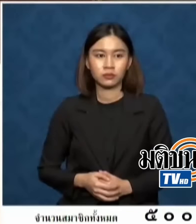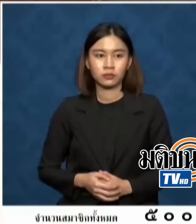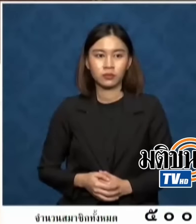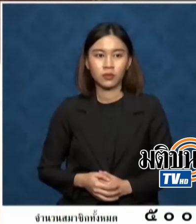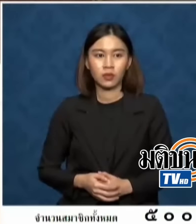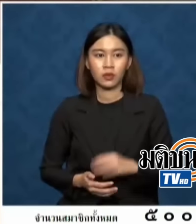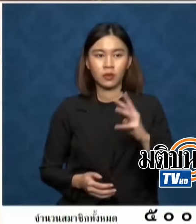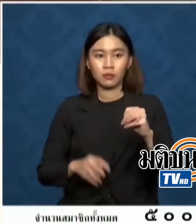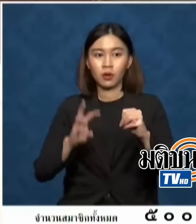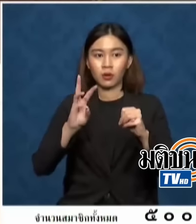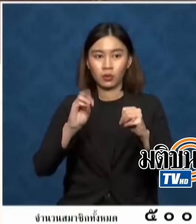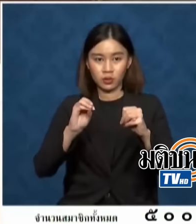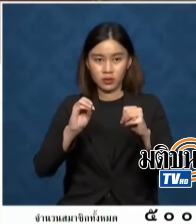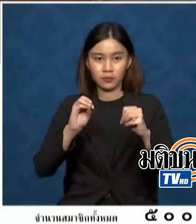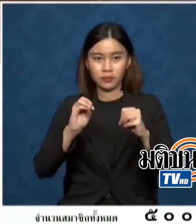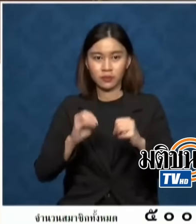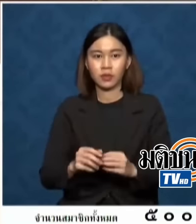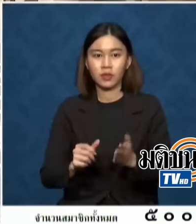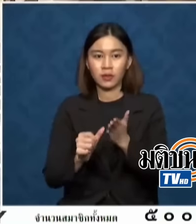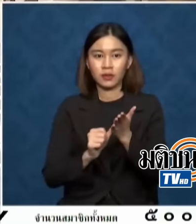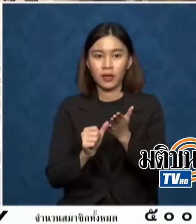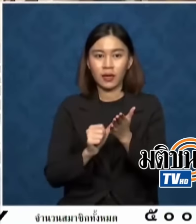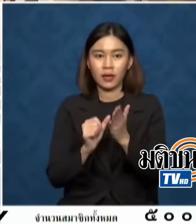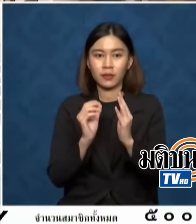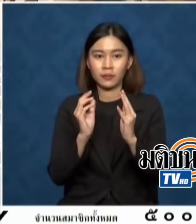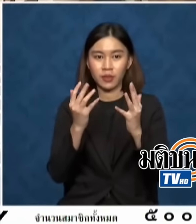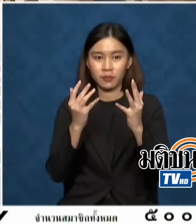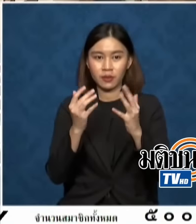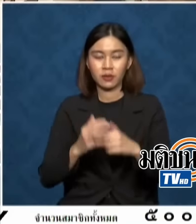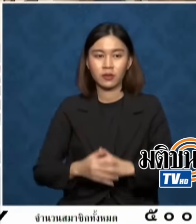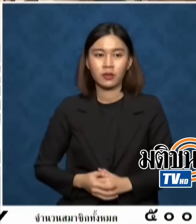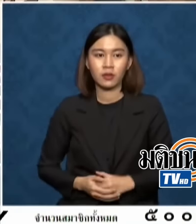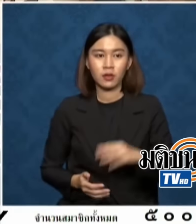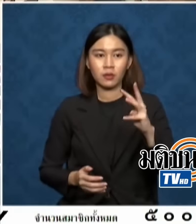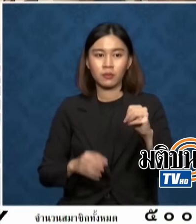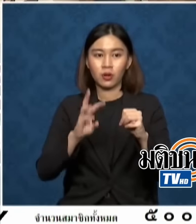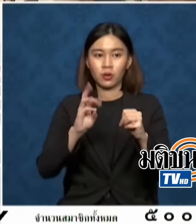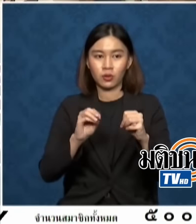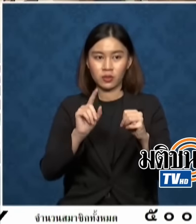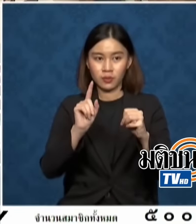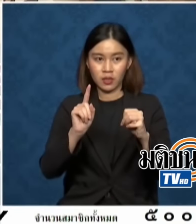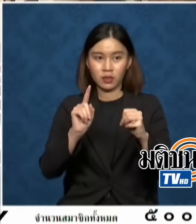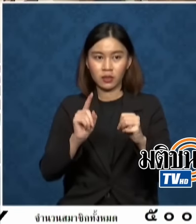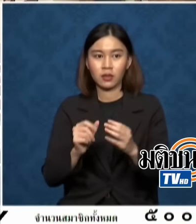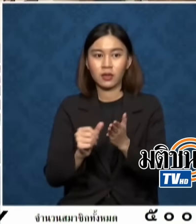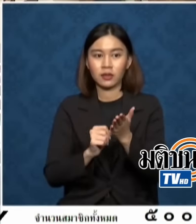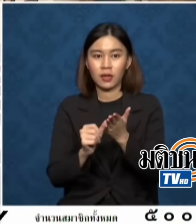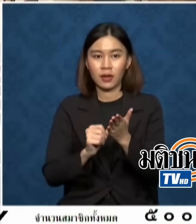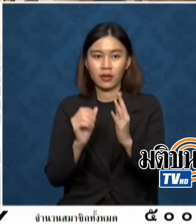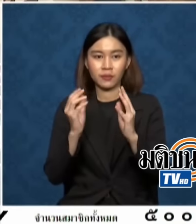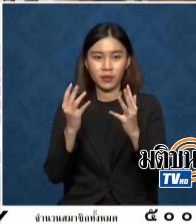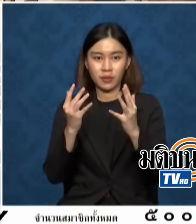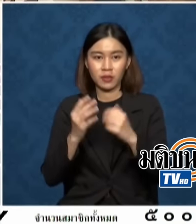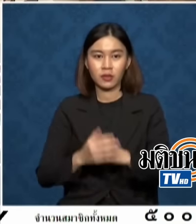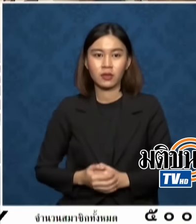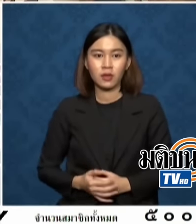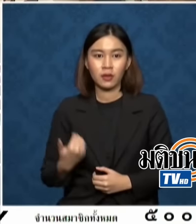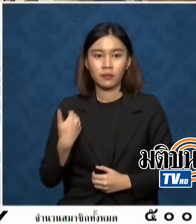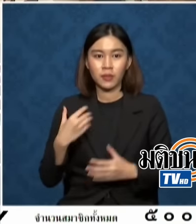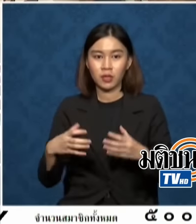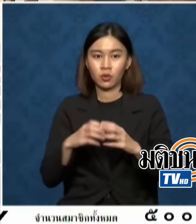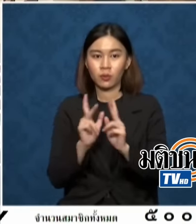มาตรา60ไม่มีการแก้ไขมาตรา61ไม่มีการแก้ไขมีกรรม